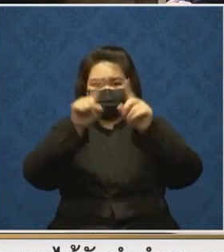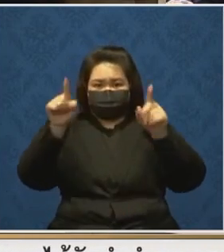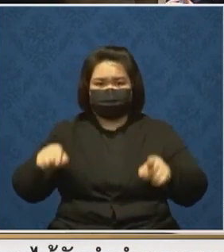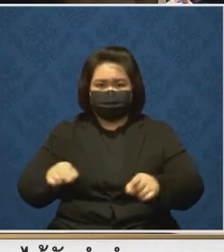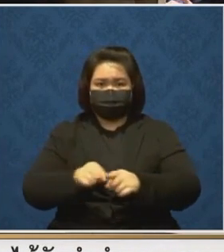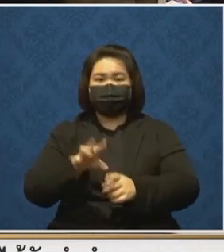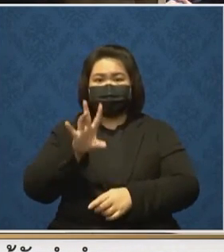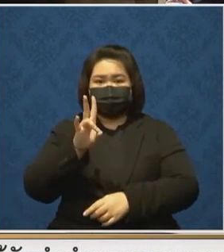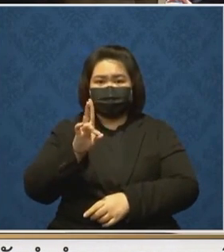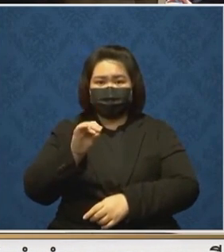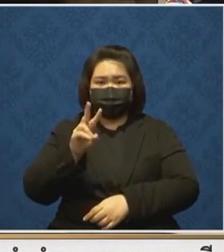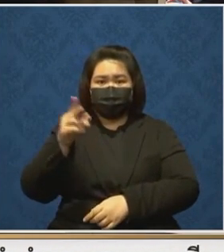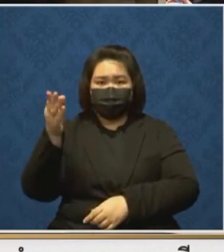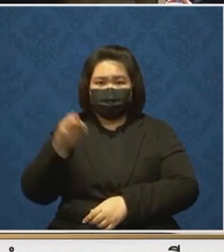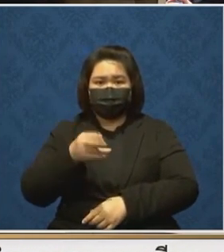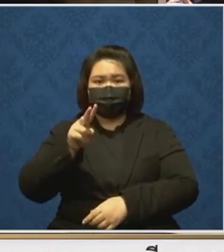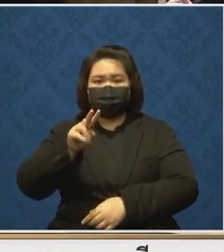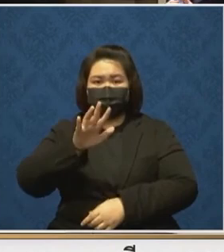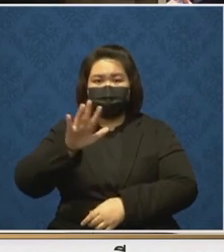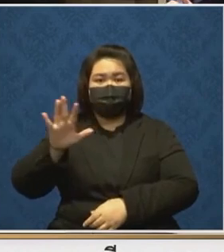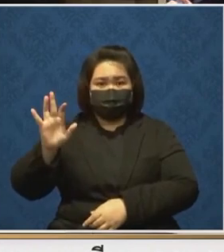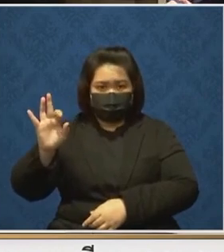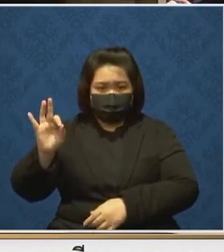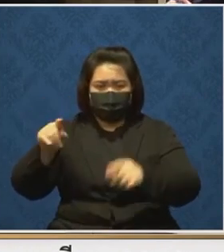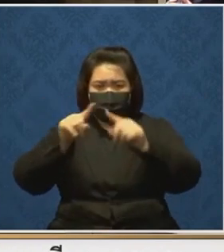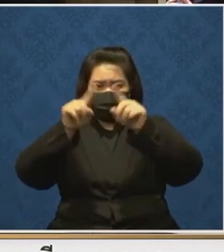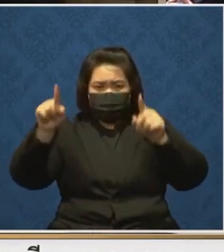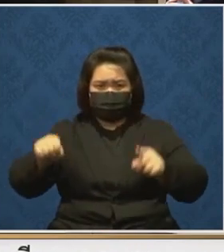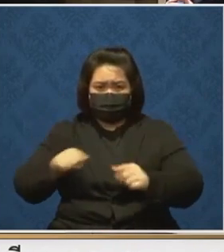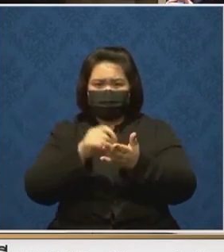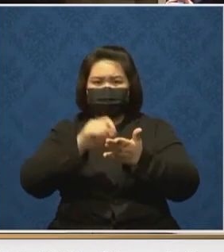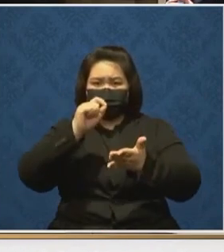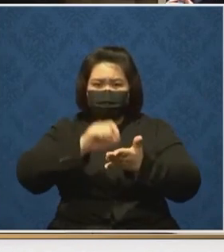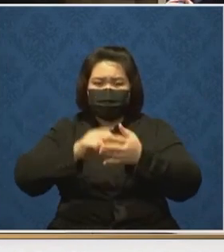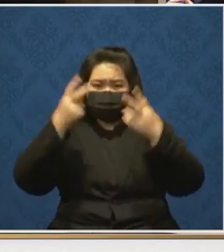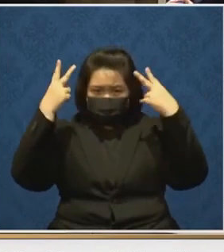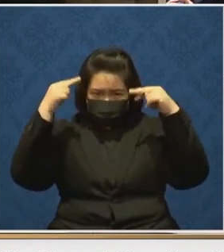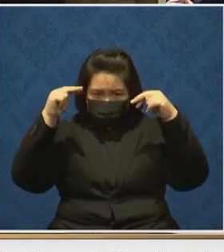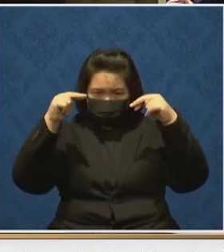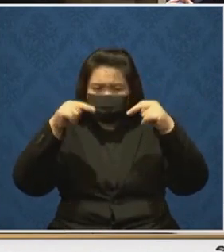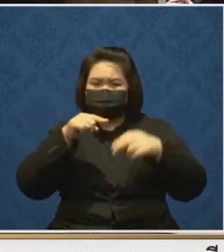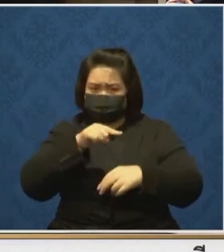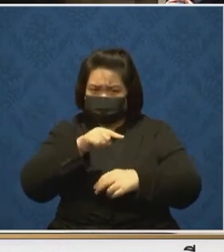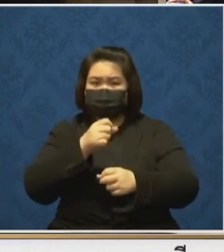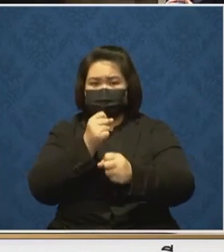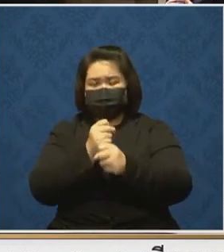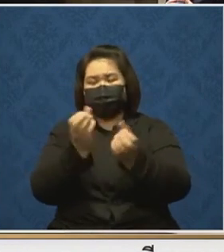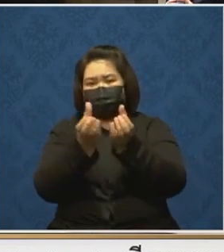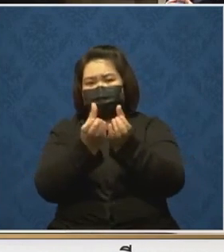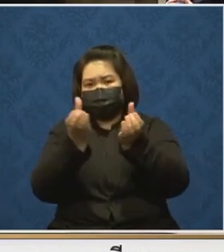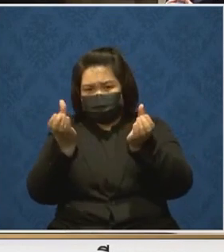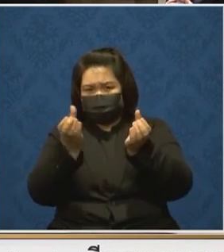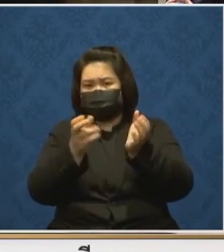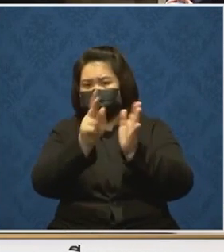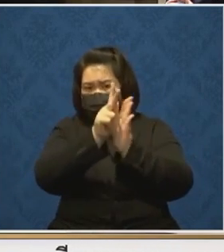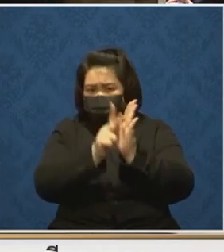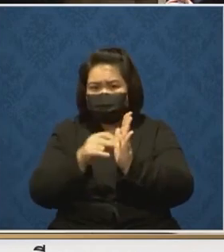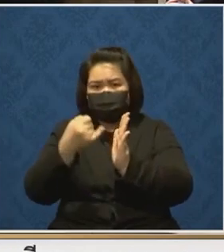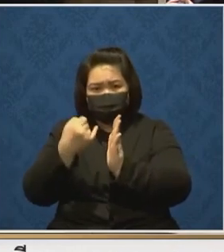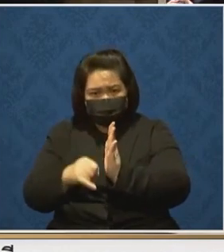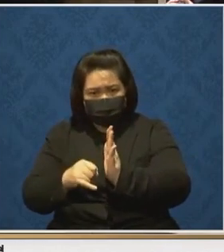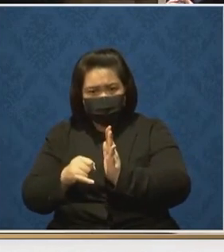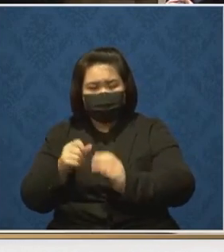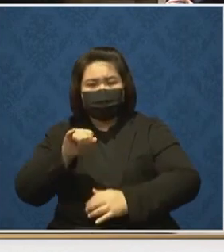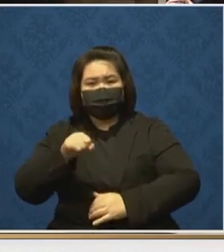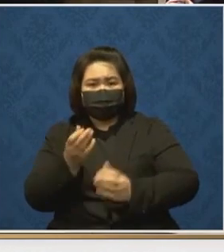ทับ 2559ถือเปการกระทำผิดต่อรัธรมนูล กฎหมายและมารถฐานทางจริย